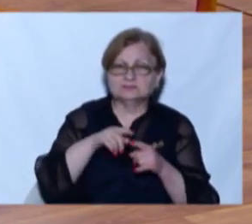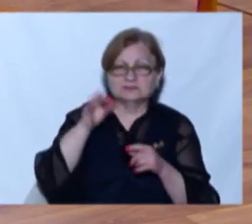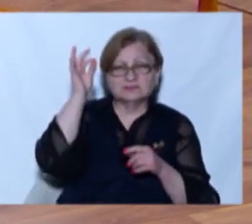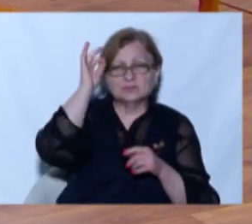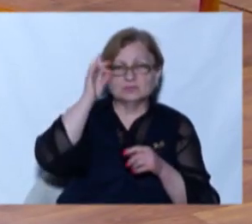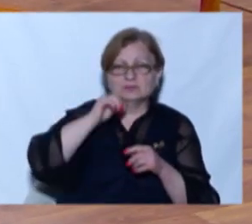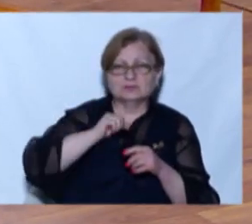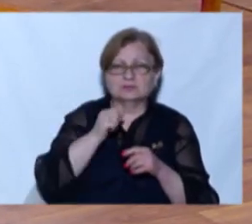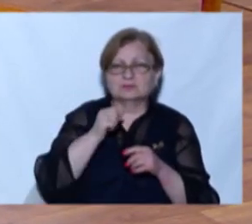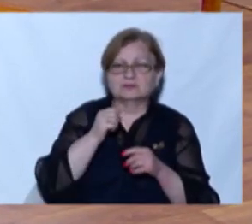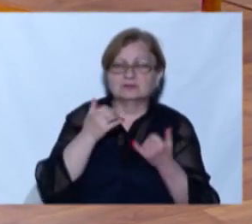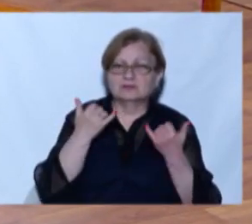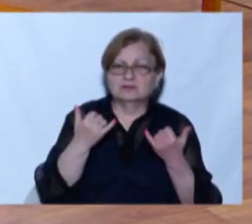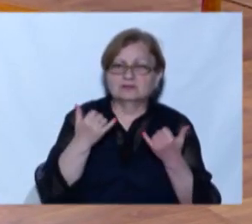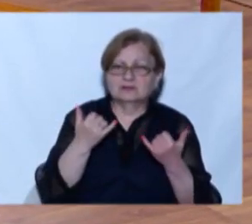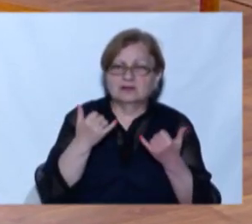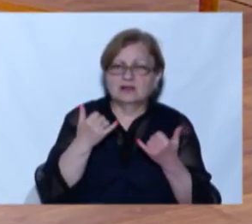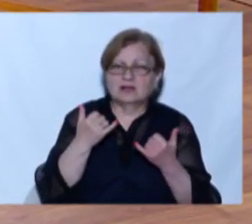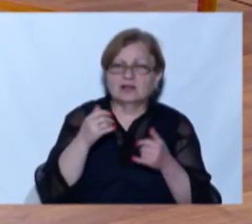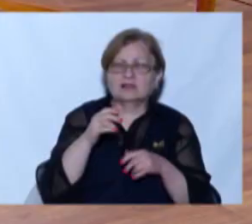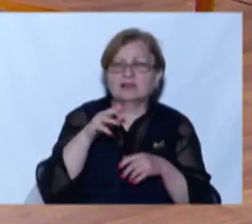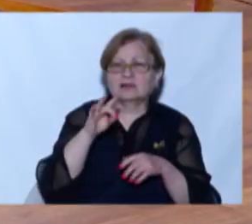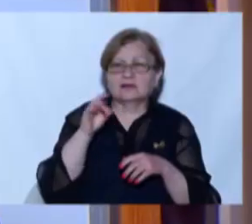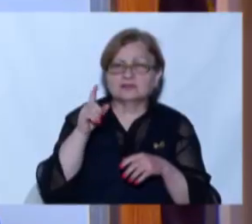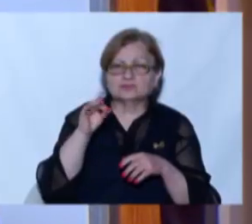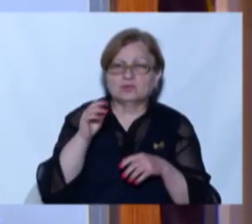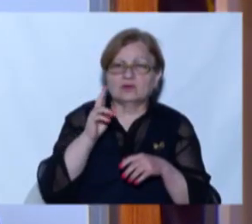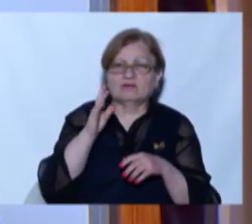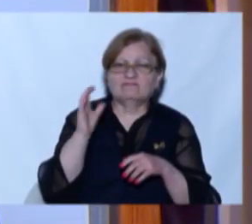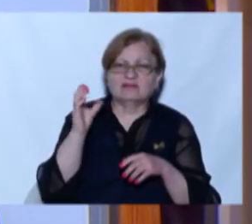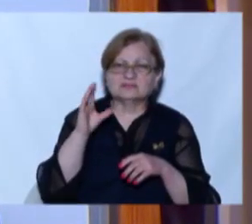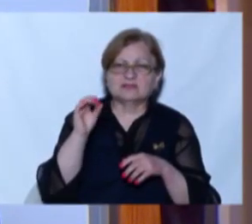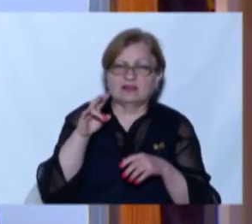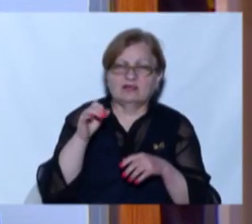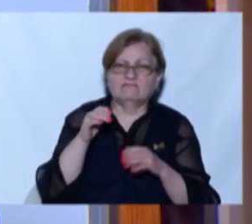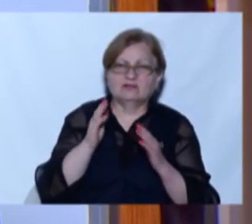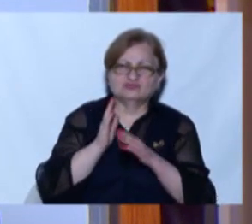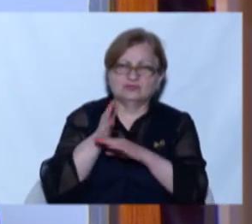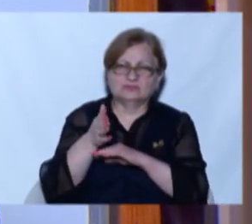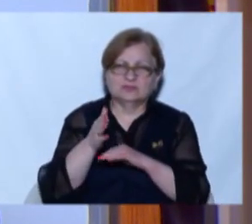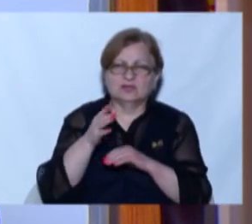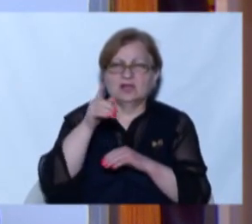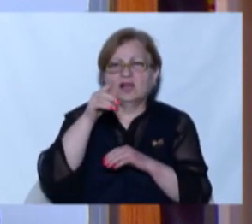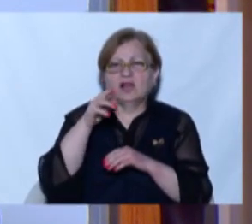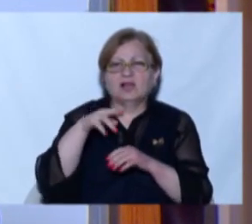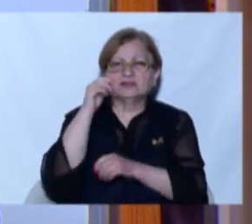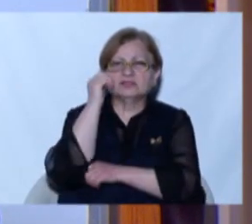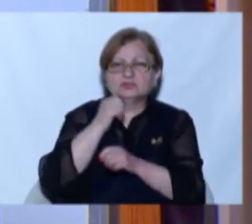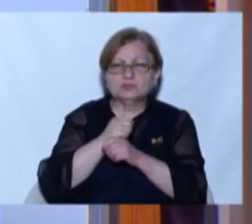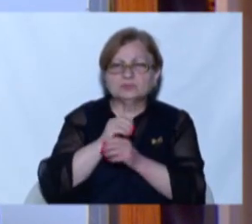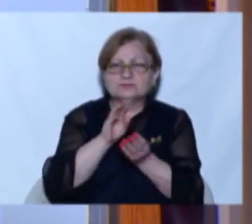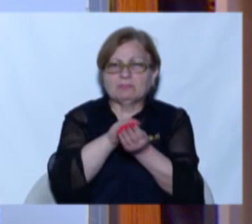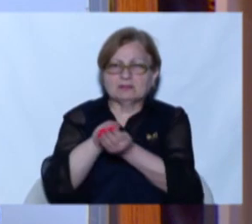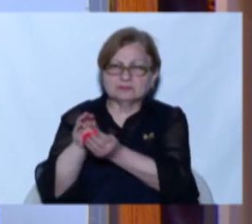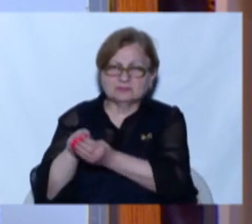ასე. ახლა მე და რეზო კვესელავა რამდენჯერაც შევდივართ და ხშირად შევდივართ დიდუბის პანთეონში. არ